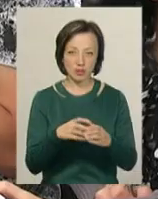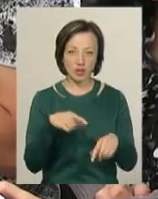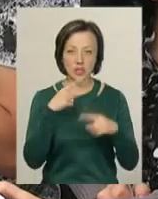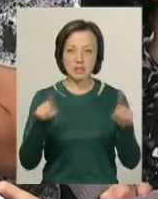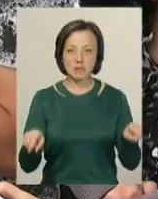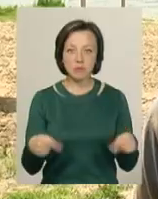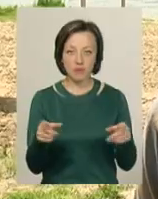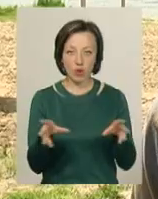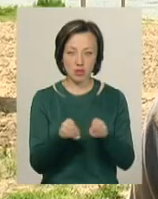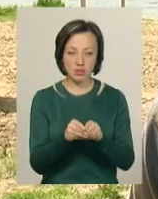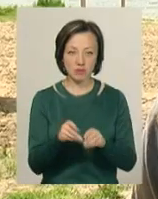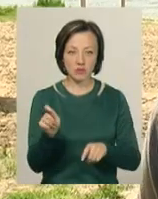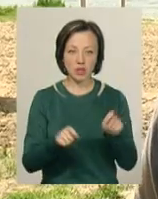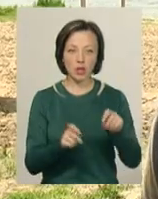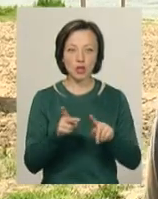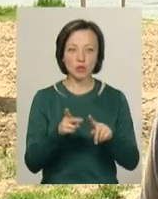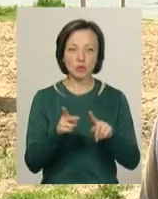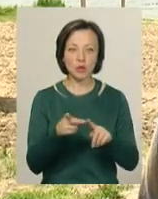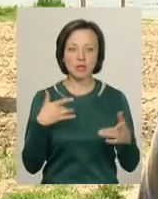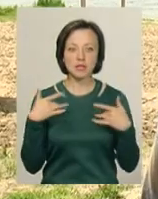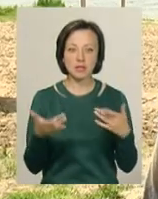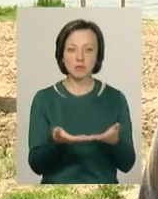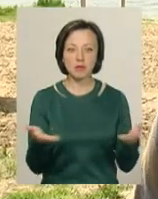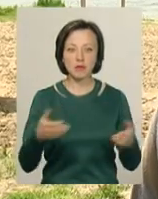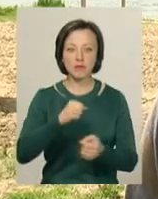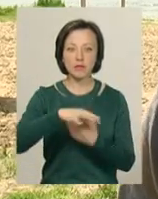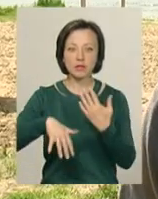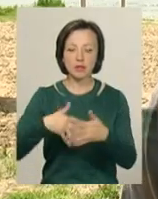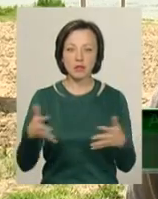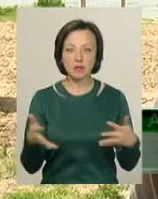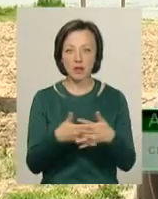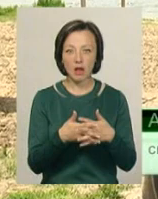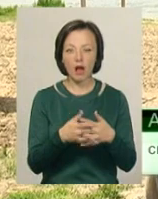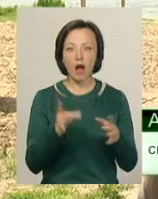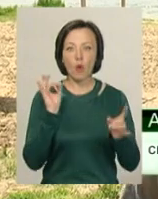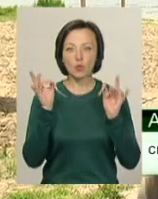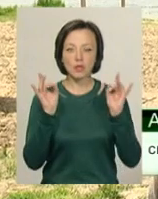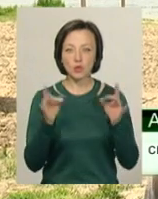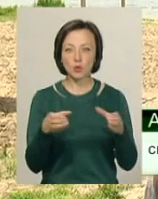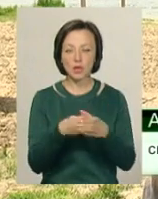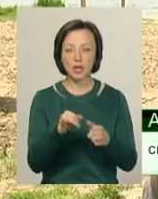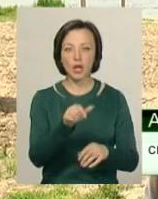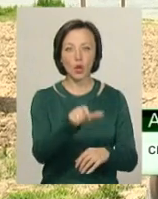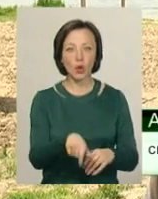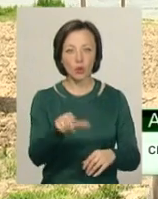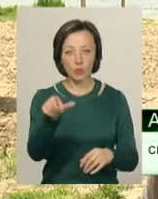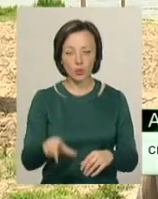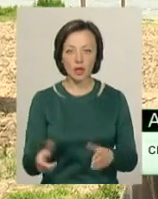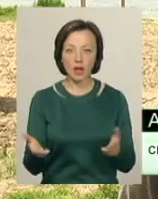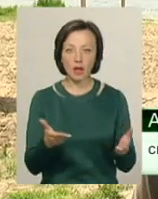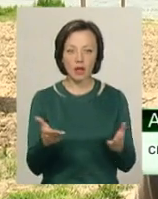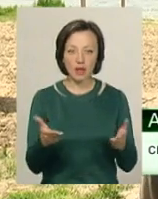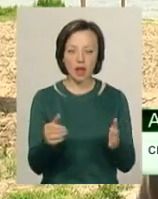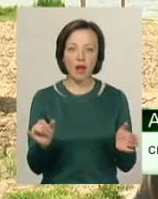Андрій Зоїн. Друга сцена, вона буде така міксована. Тут будуть і акустичні гурти, але також будуть люди, які